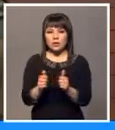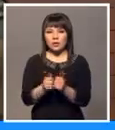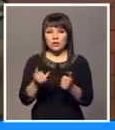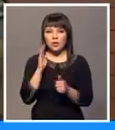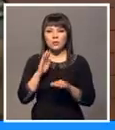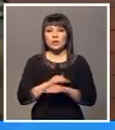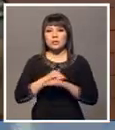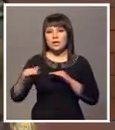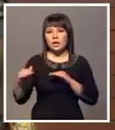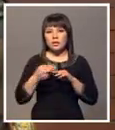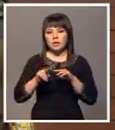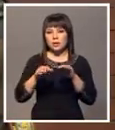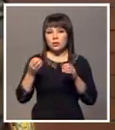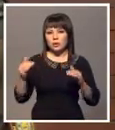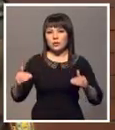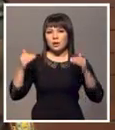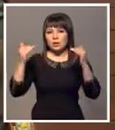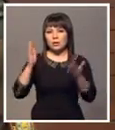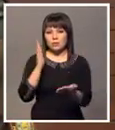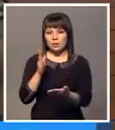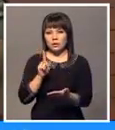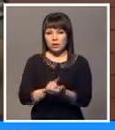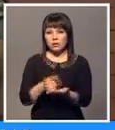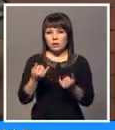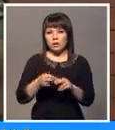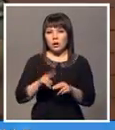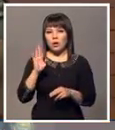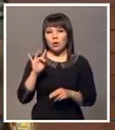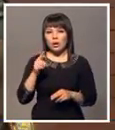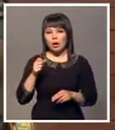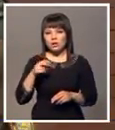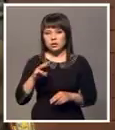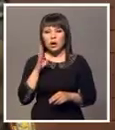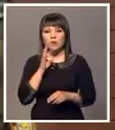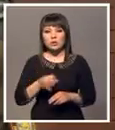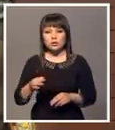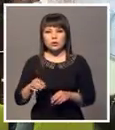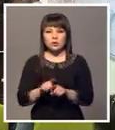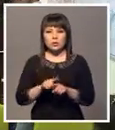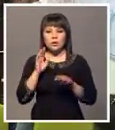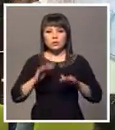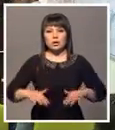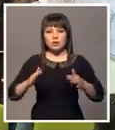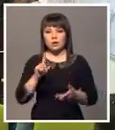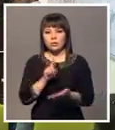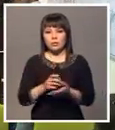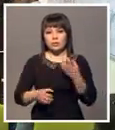деңгейі көтерілуі мүмкін. Атап айтқанда Қорғалжын ауданында су басу қаупі төніп тұр бүгінгі таңда.